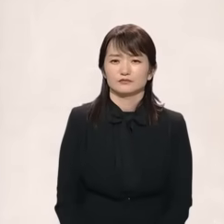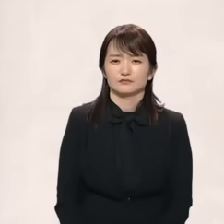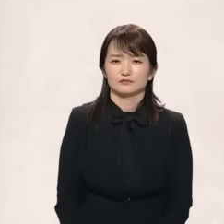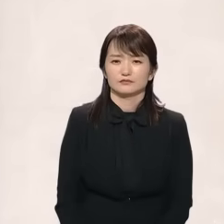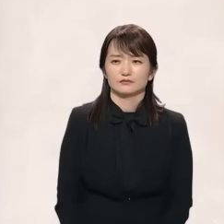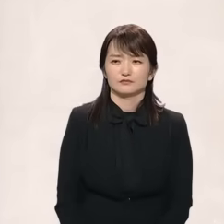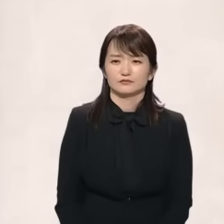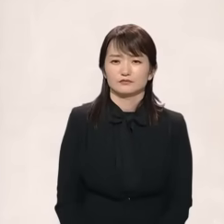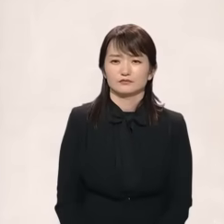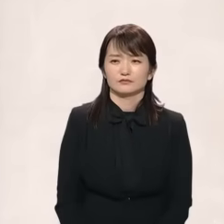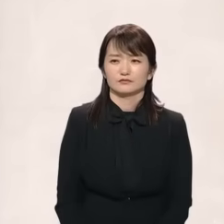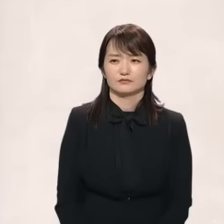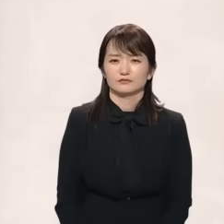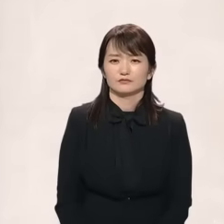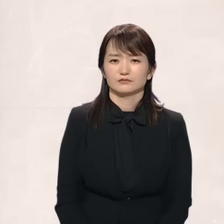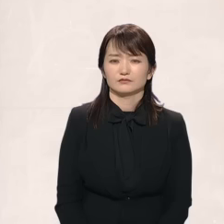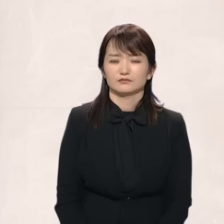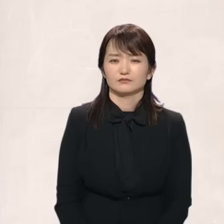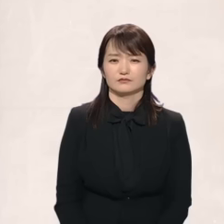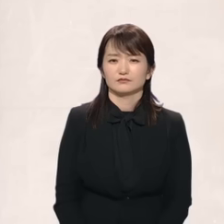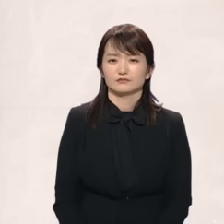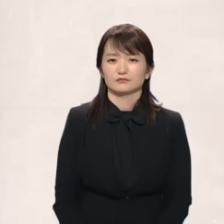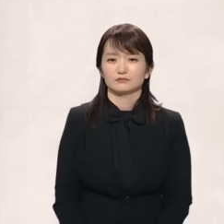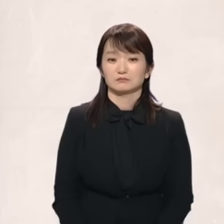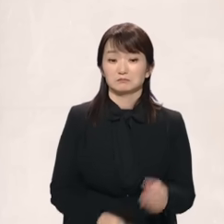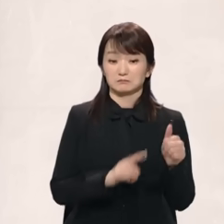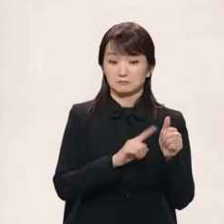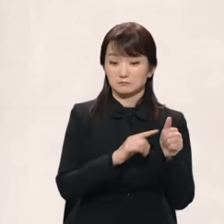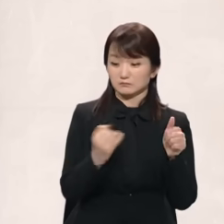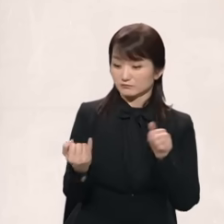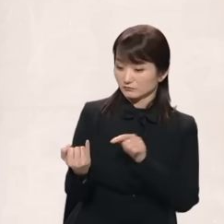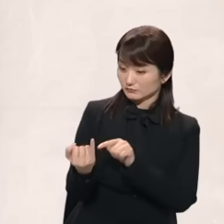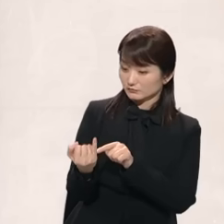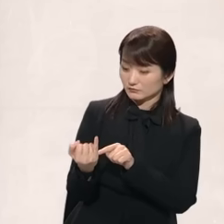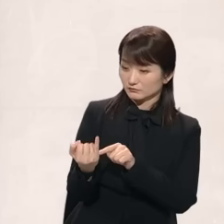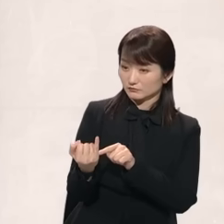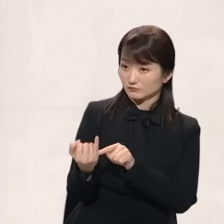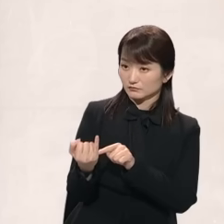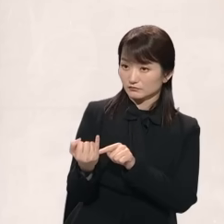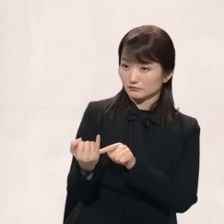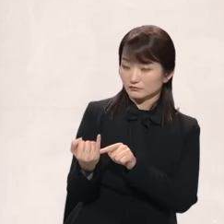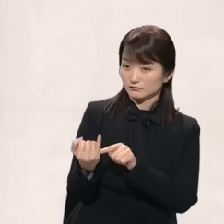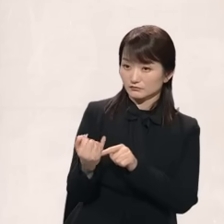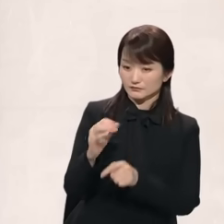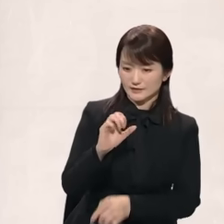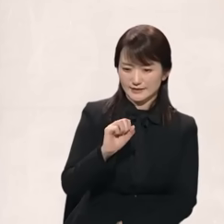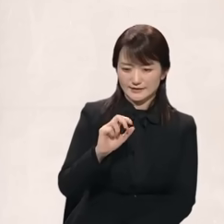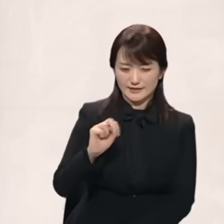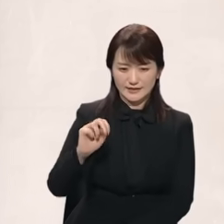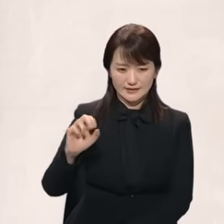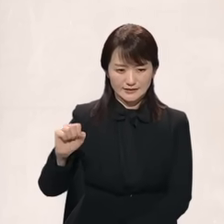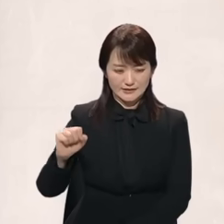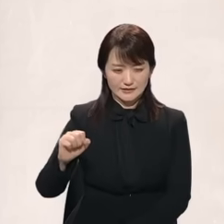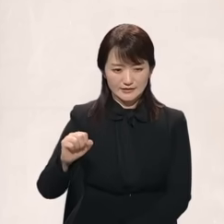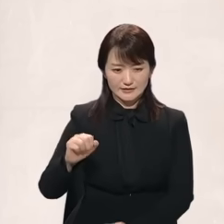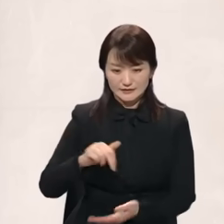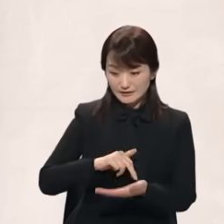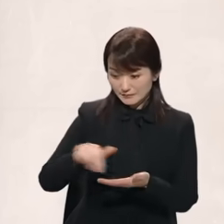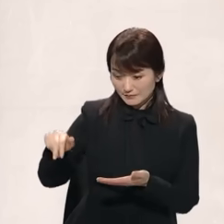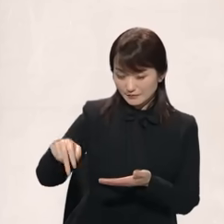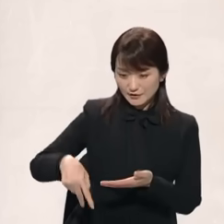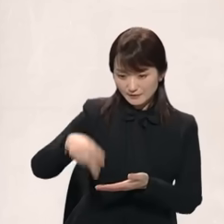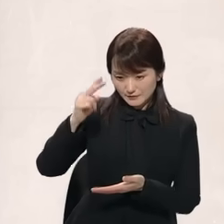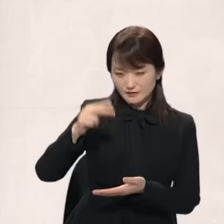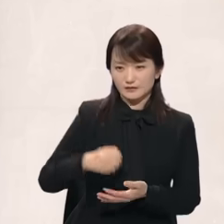뒤에 어떤 현상이 벌어졌 바로이 제보자는 여성으로부터 모든 SNS 차단당했습니다 예 돈을 넣는 순간에